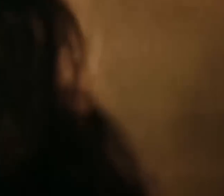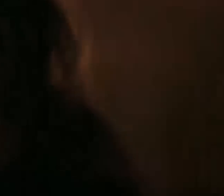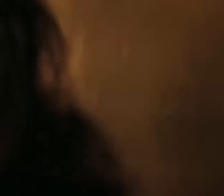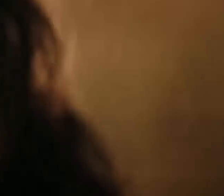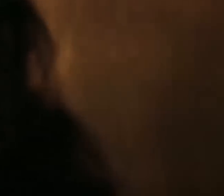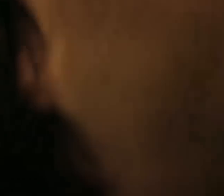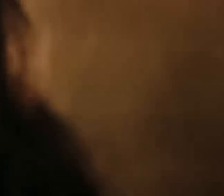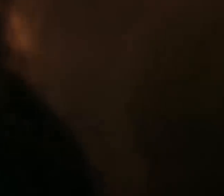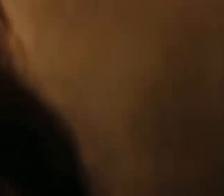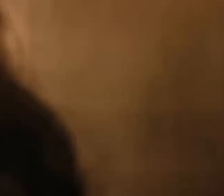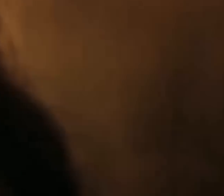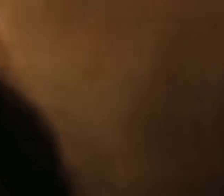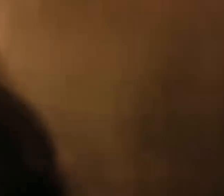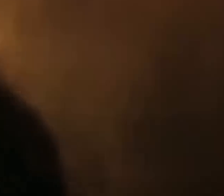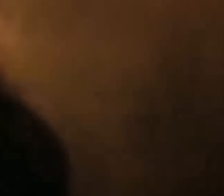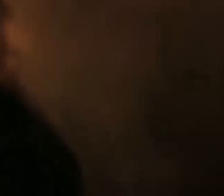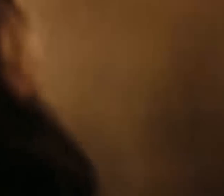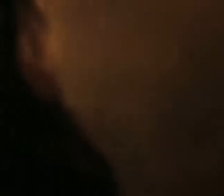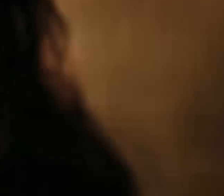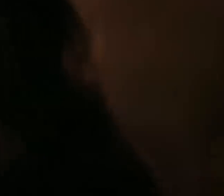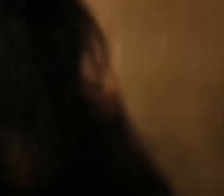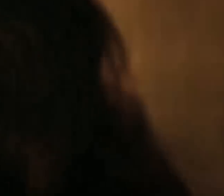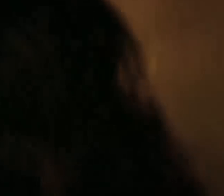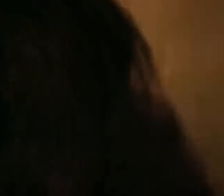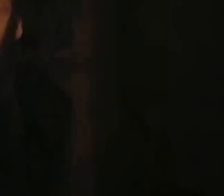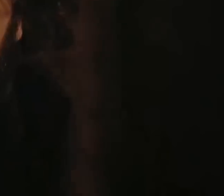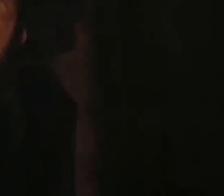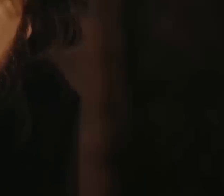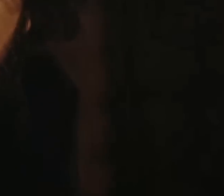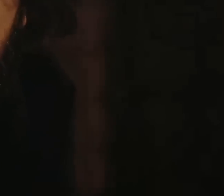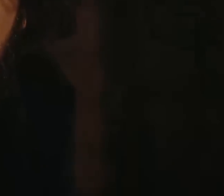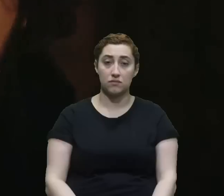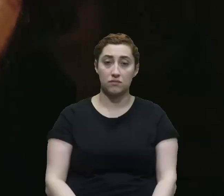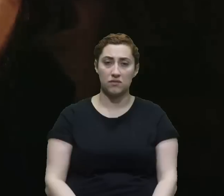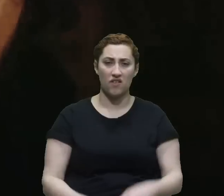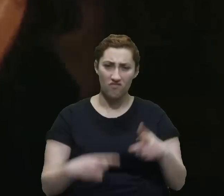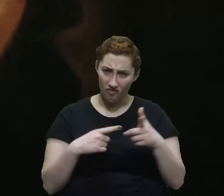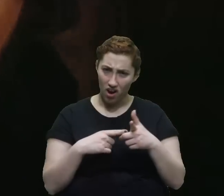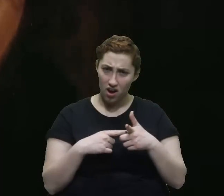hayretle Farah'a baktı.